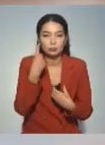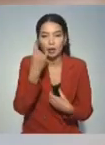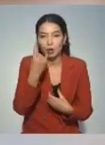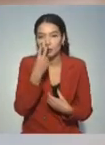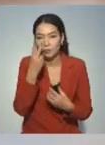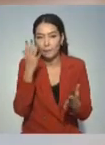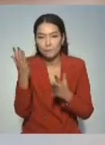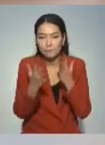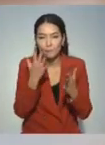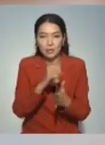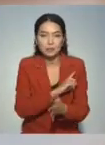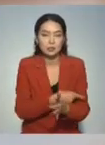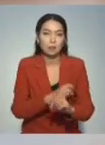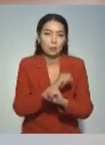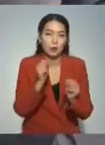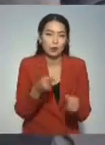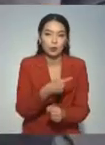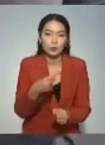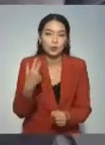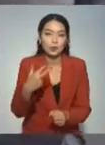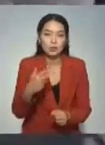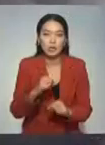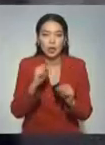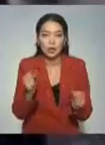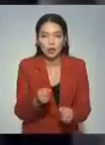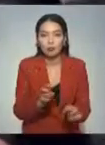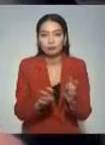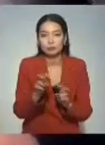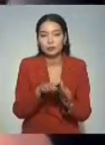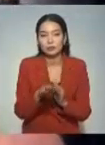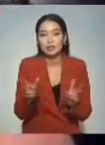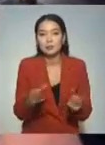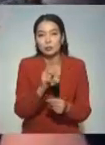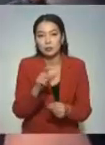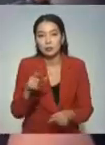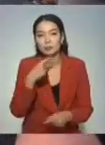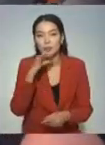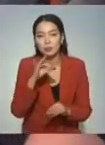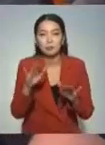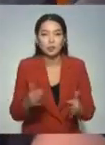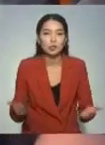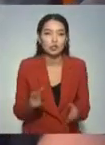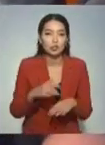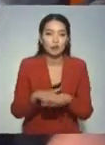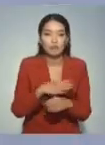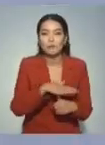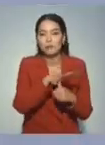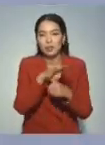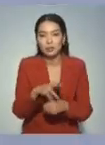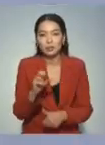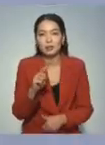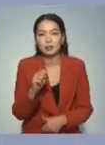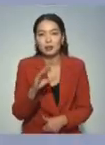метель и лютый мороз до минус 30 градусов. На поиск вышли спасатели, полиция и местные жители. Подняли вертолет